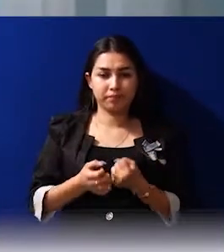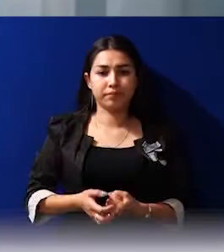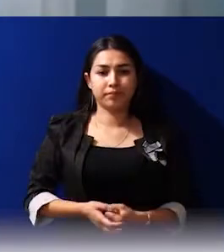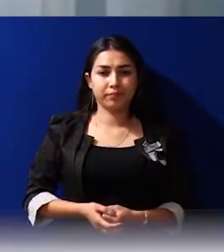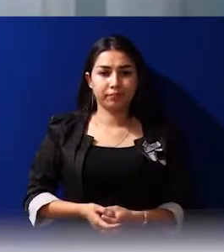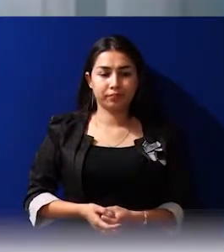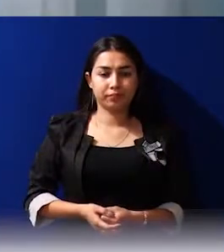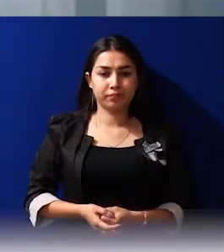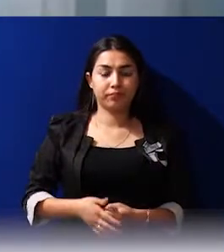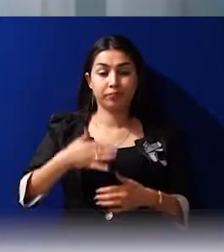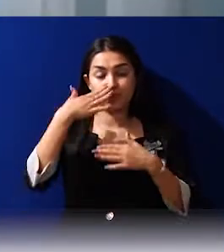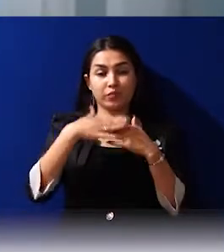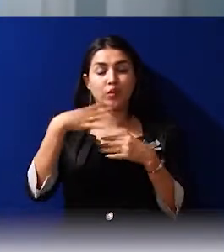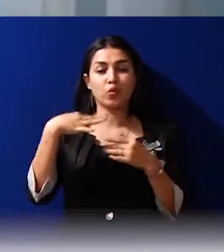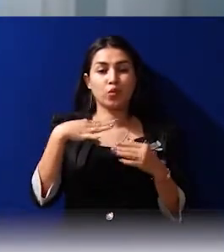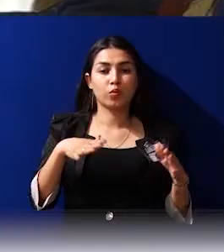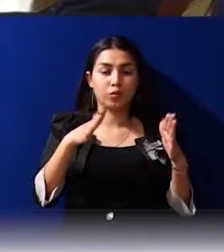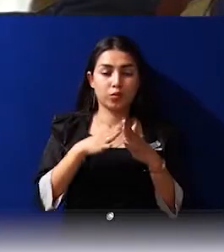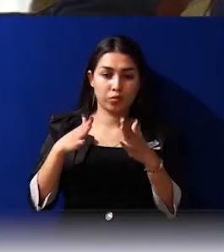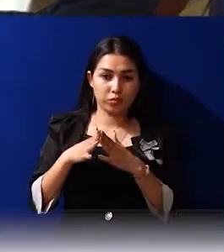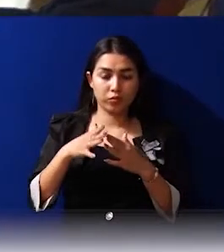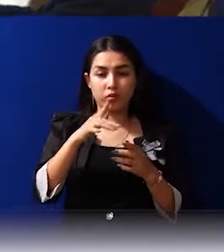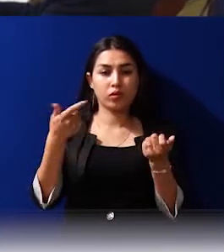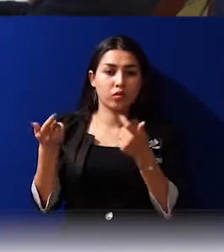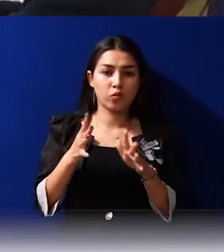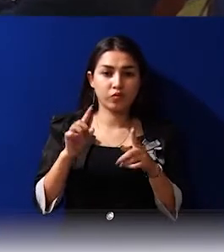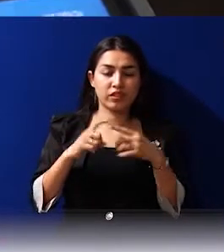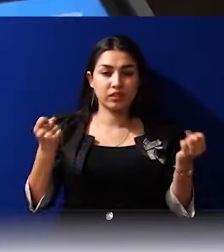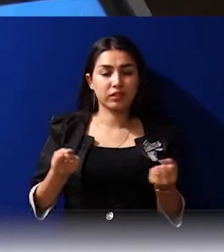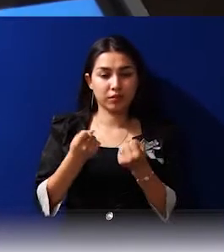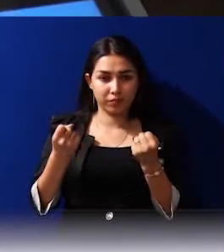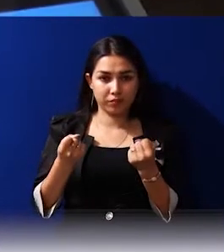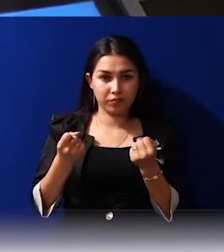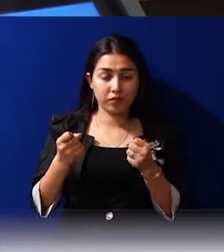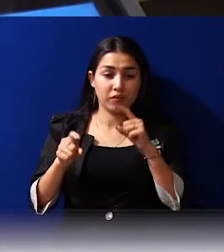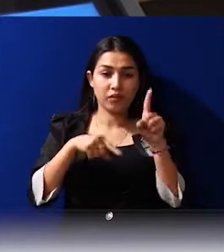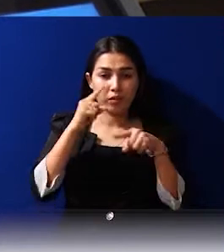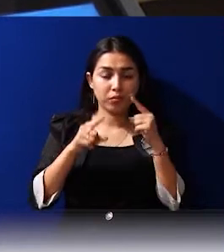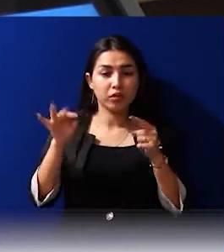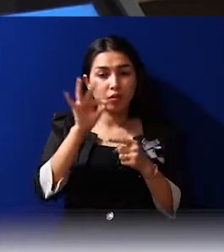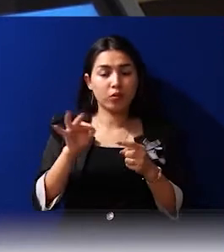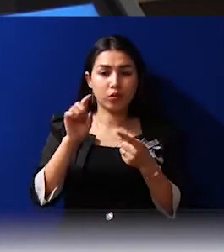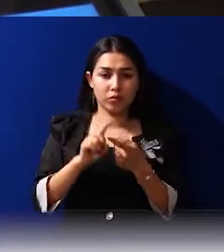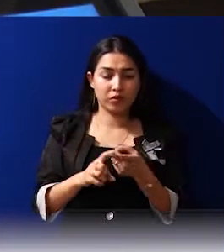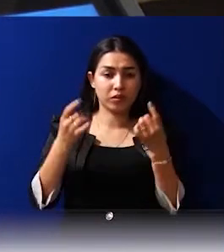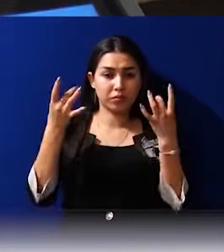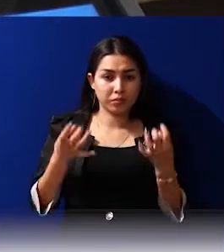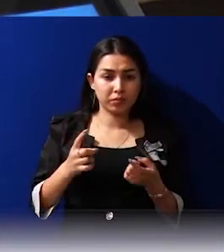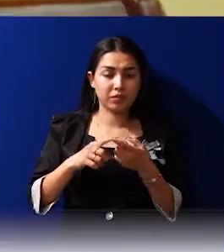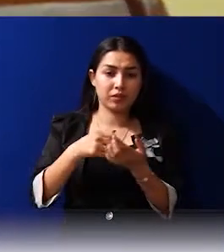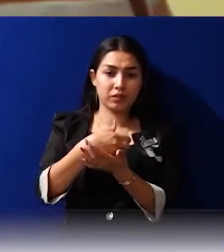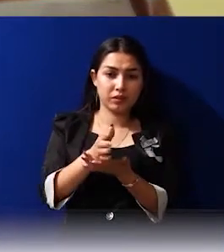вопрос подготовки к зимнему периоду. Более 40 домов областного центра не готовы к отопительному сезону.